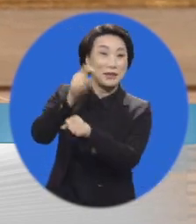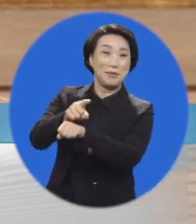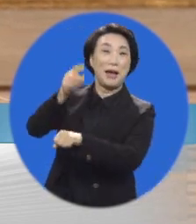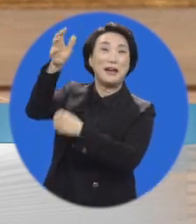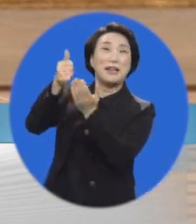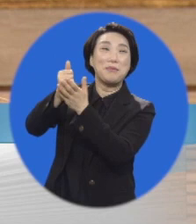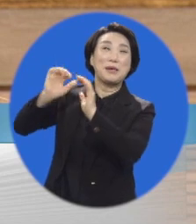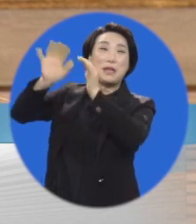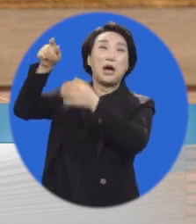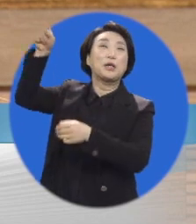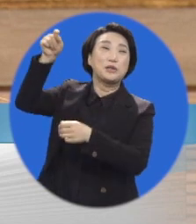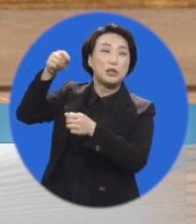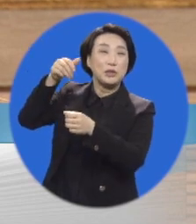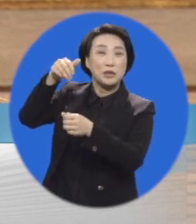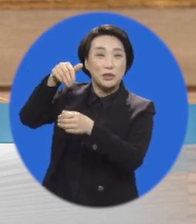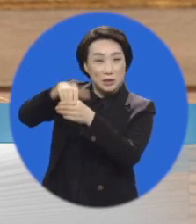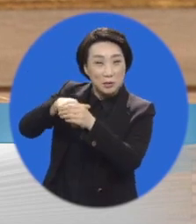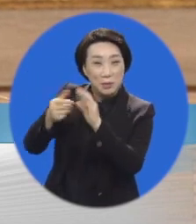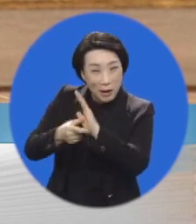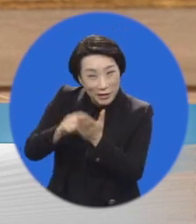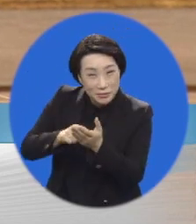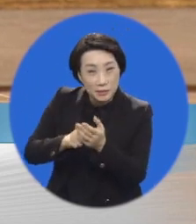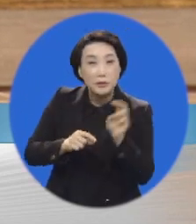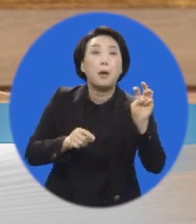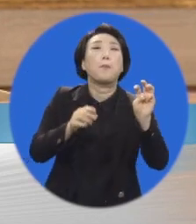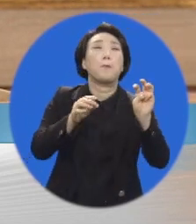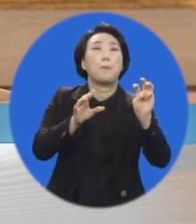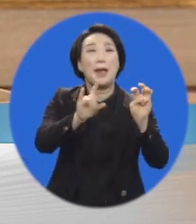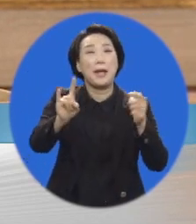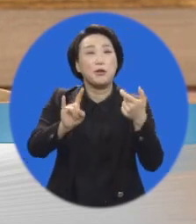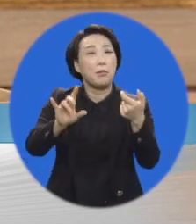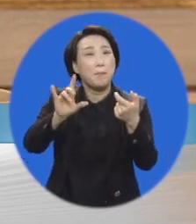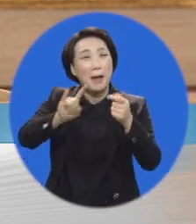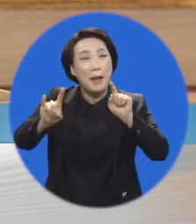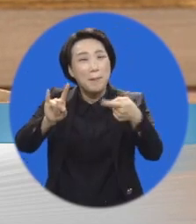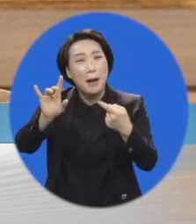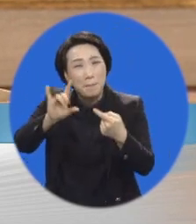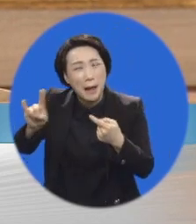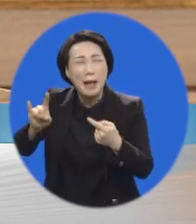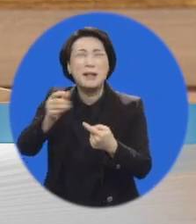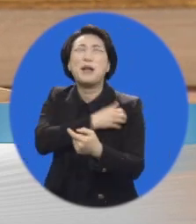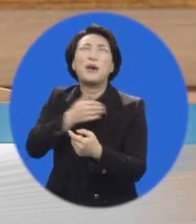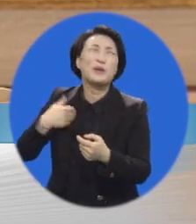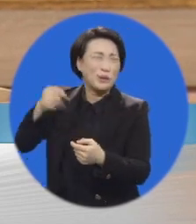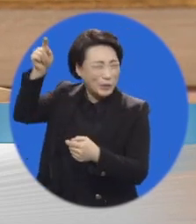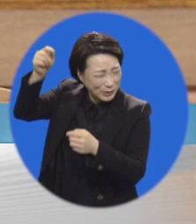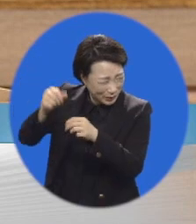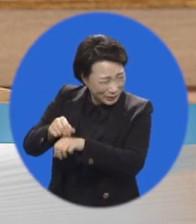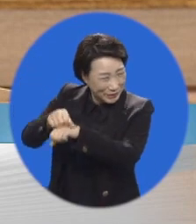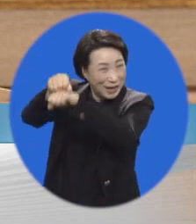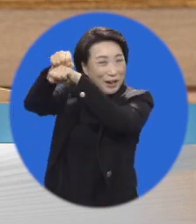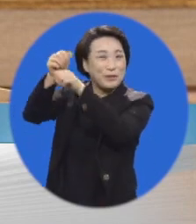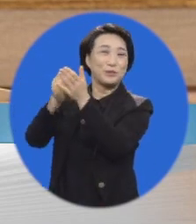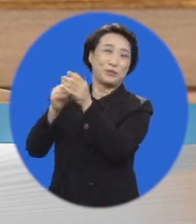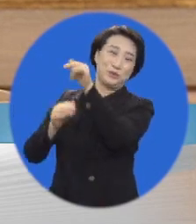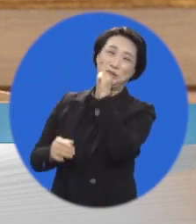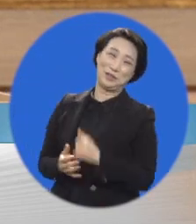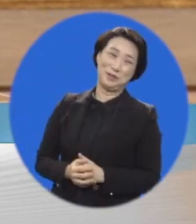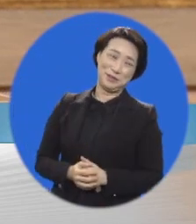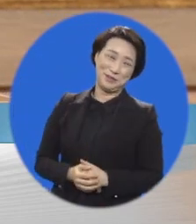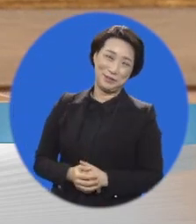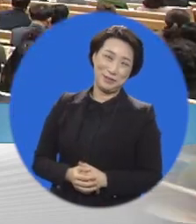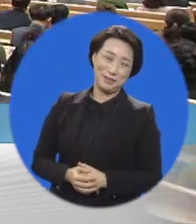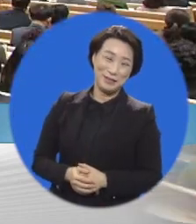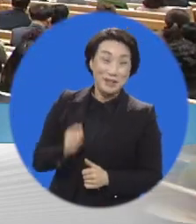나라에 심은 만큼 30배, 60배, 100배 넉넉히 여러분의 몫으로 이미 가